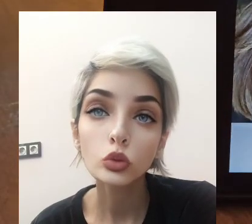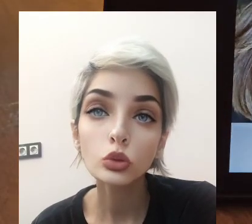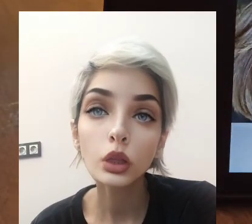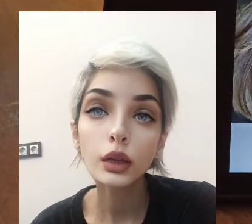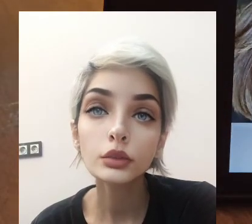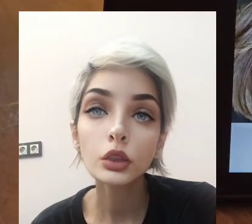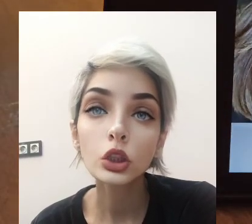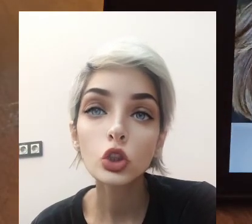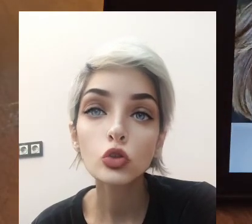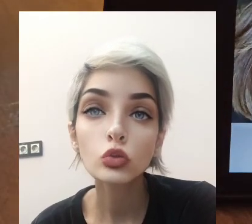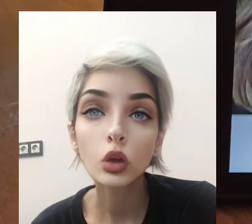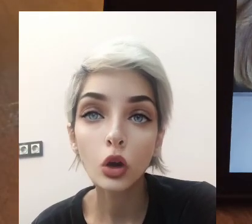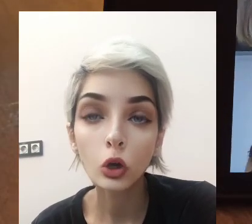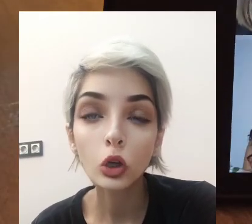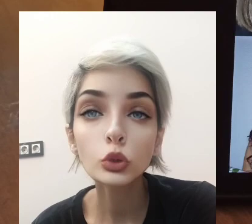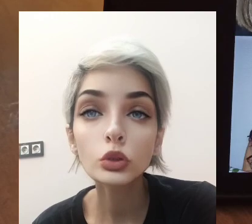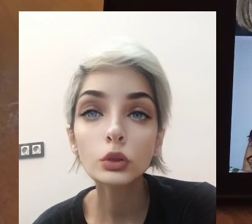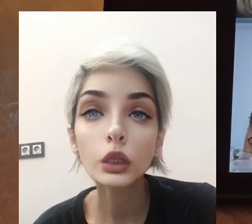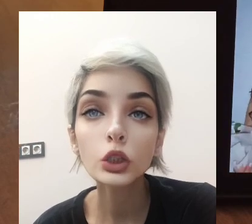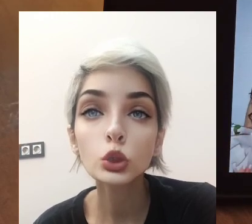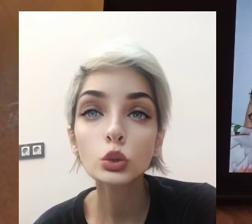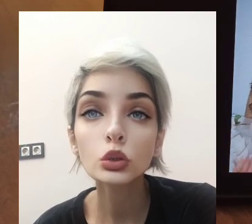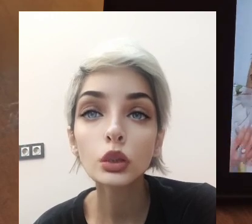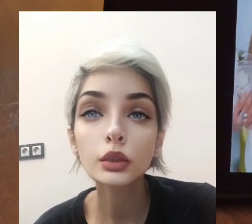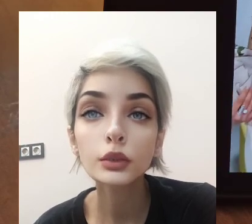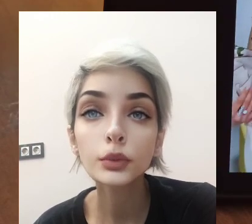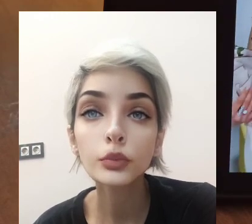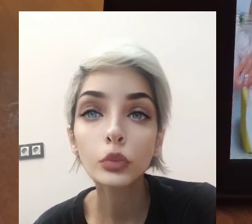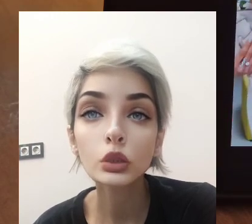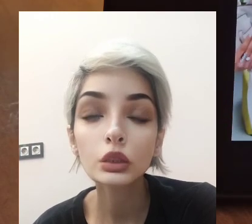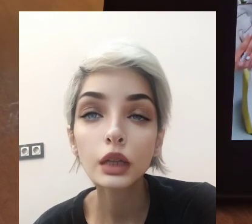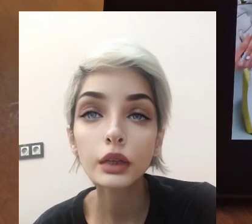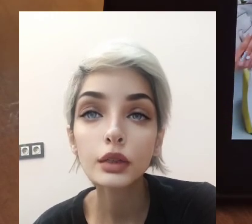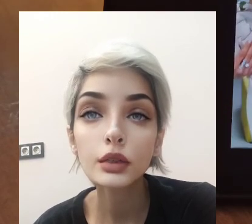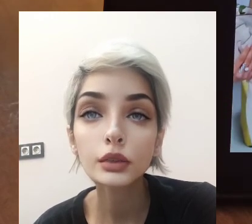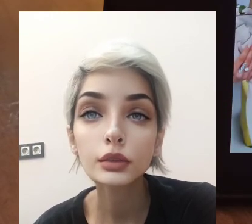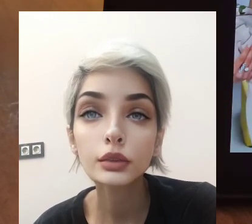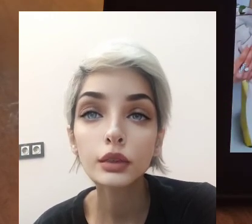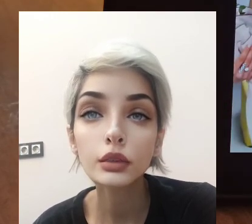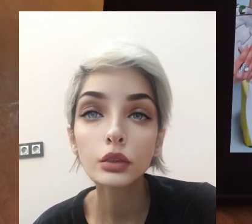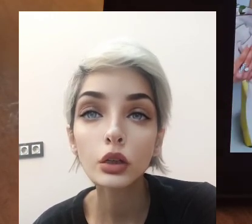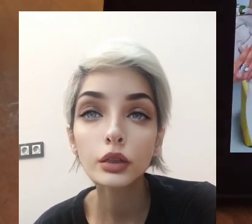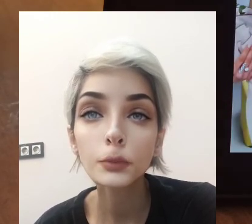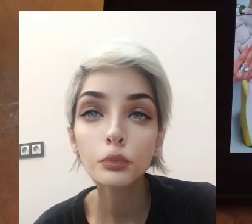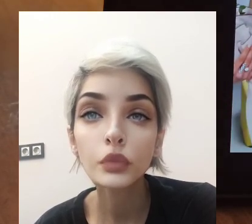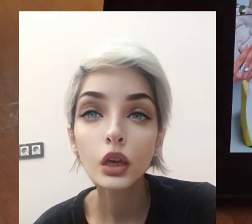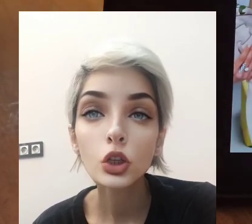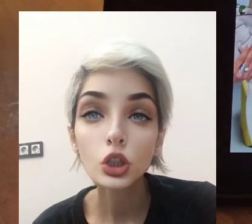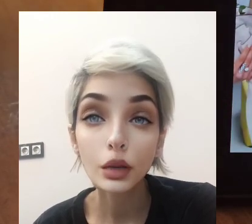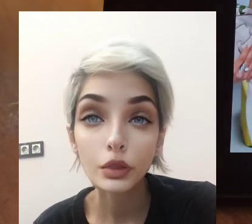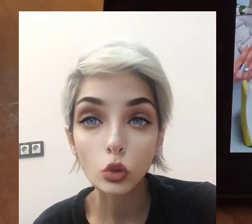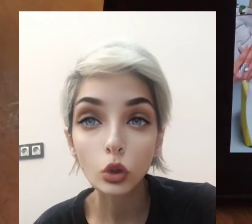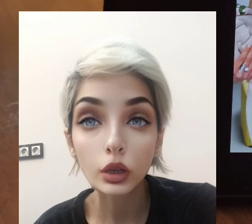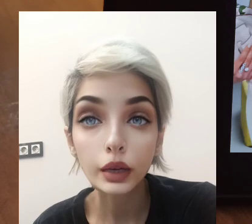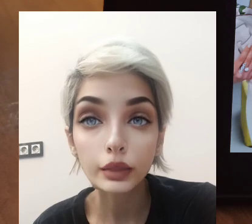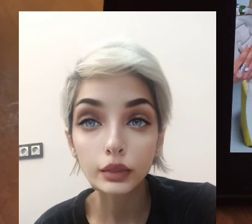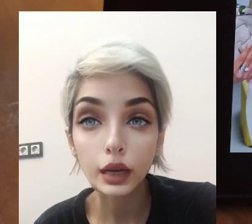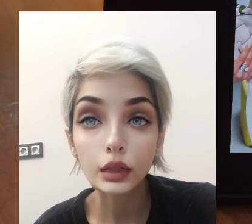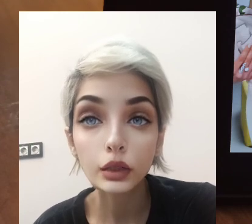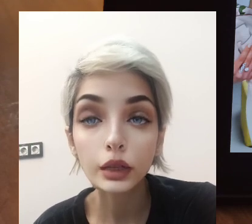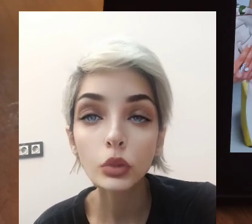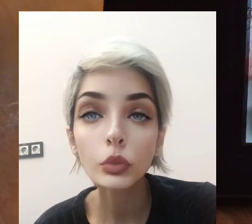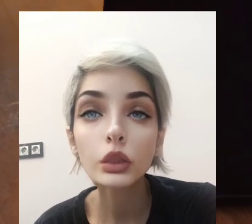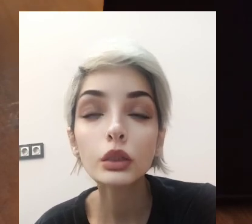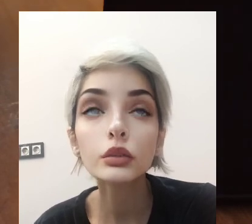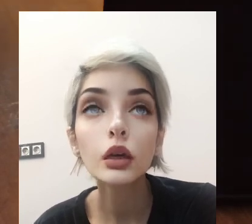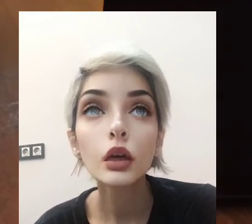خانوم بودن، یکیشون آقا بود، یکیشون بازیگر سریال شربت زغال لخته که الان